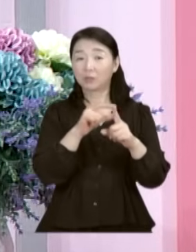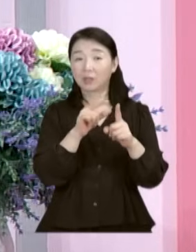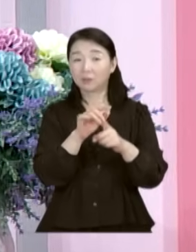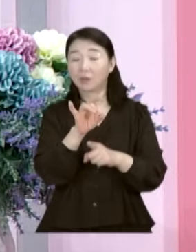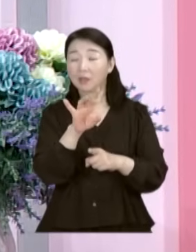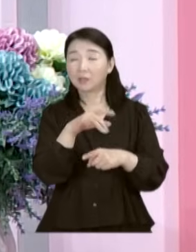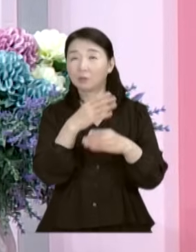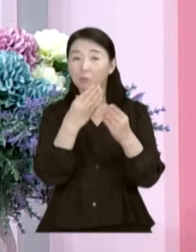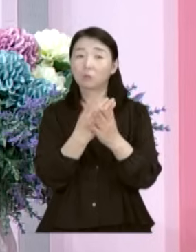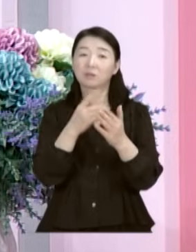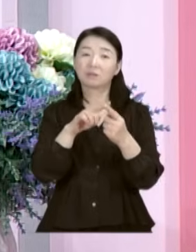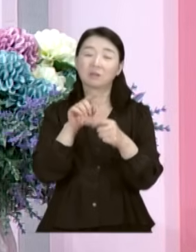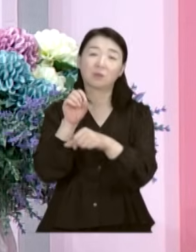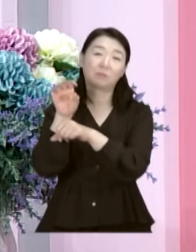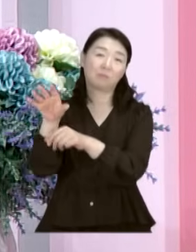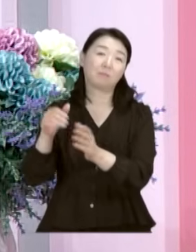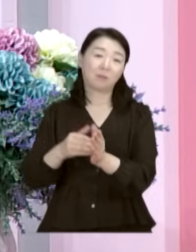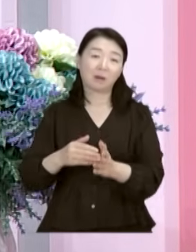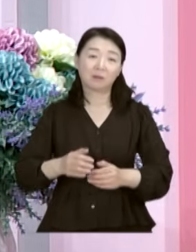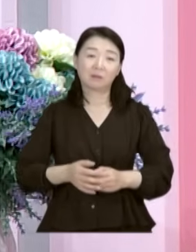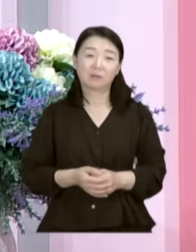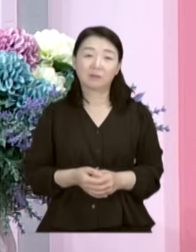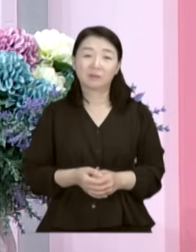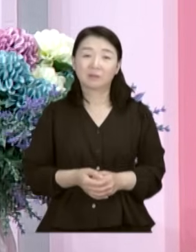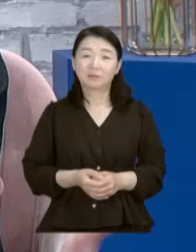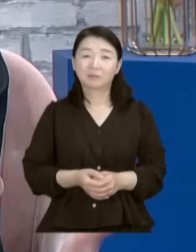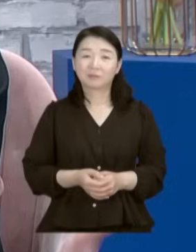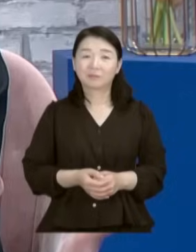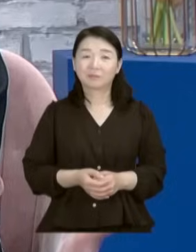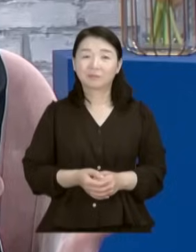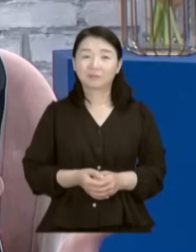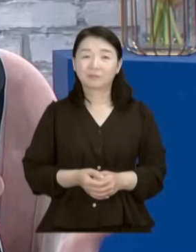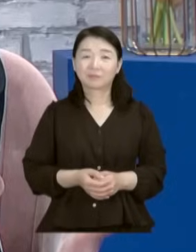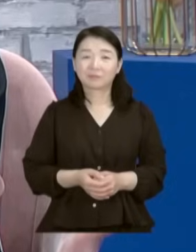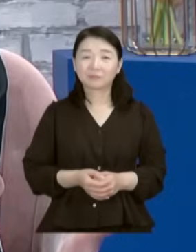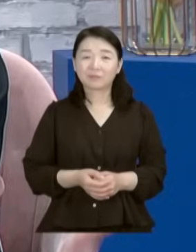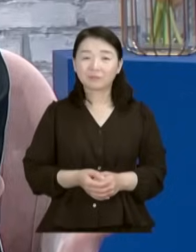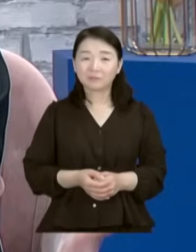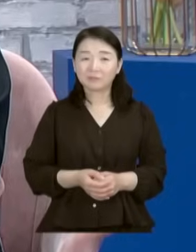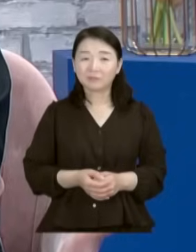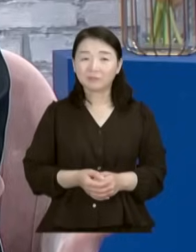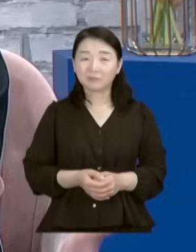거 그 단어 하나 안 빼놓고 그대로 내보낼 수 있습니다 그리고